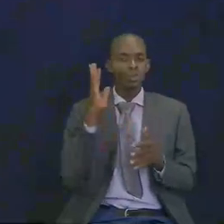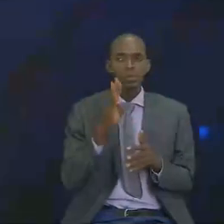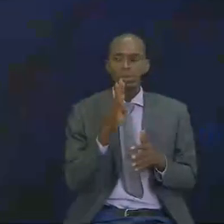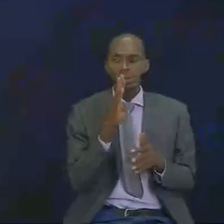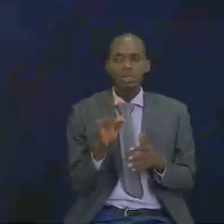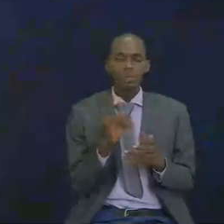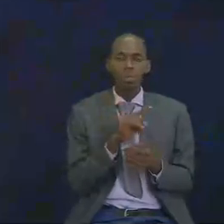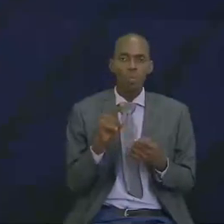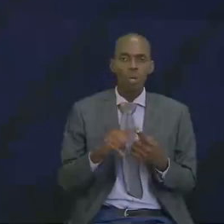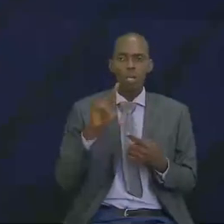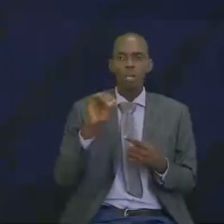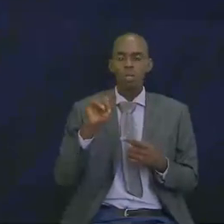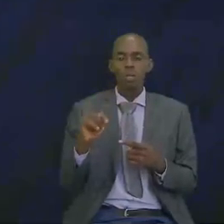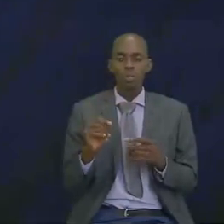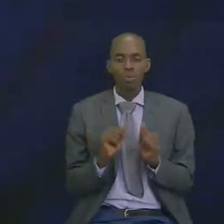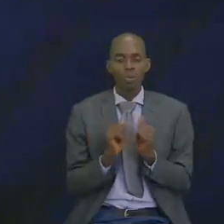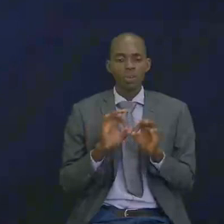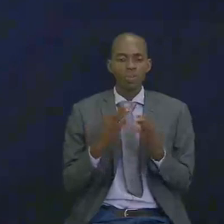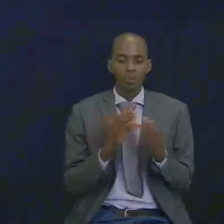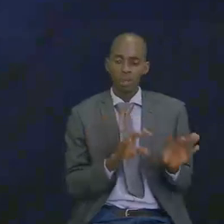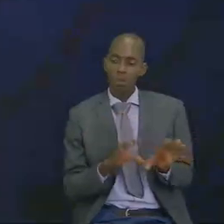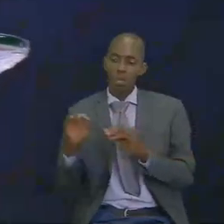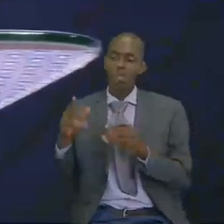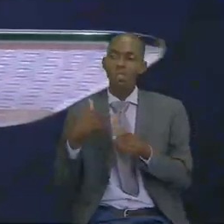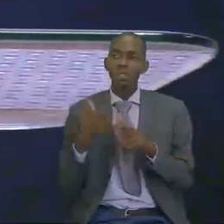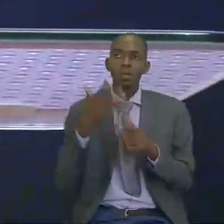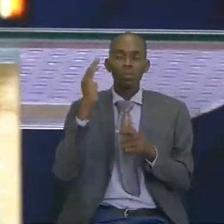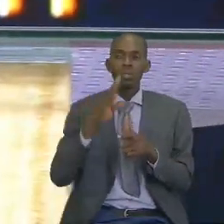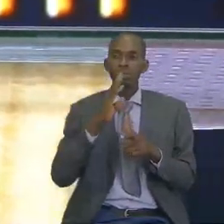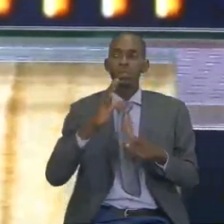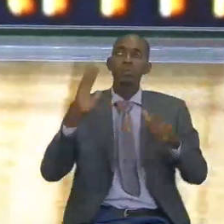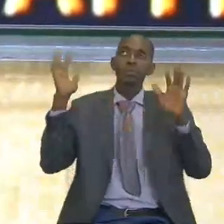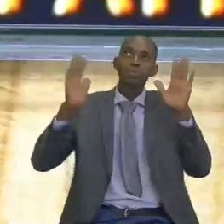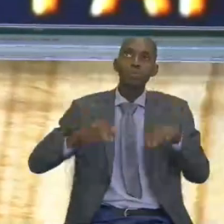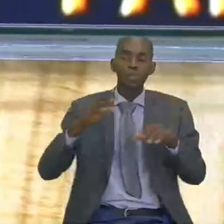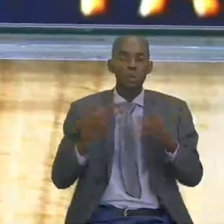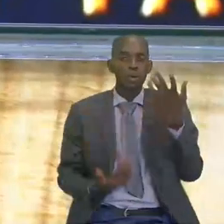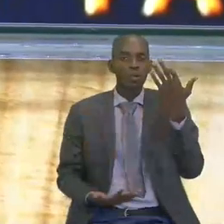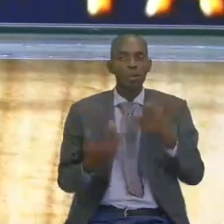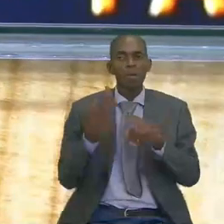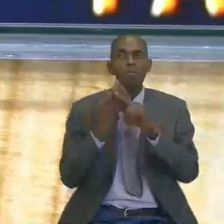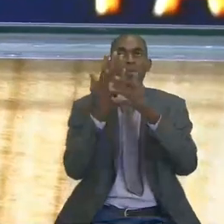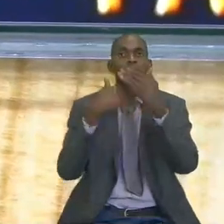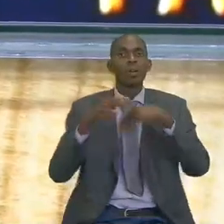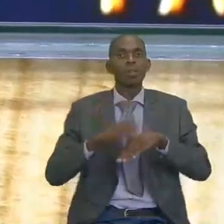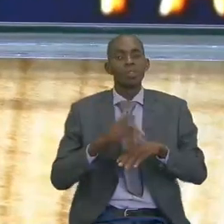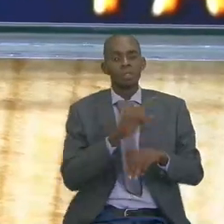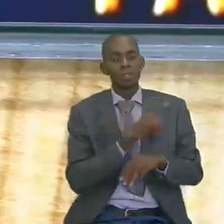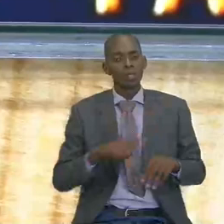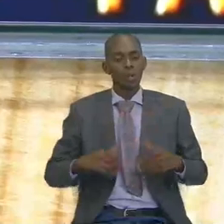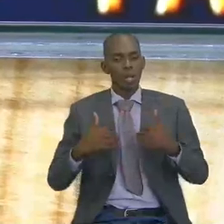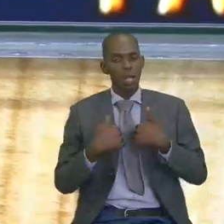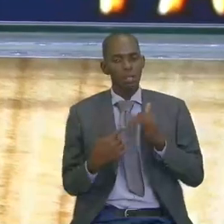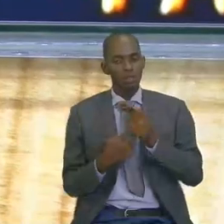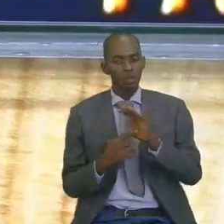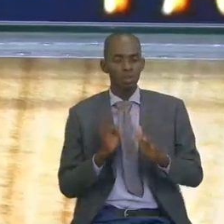Lot et sa famille étaient sortis, le feu tombait du ciel. Le Seigneur nous a montré l'exemple du passé que cela